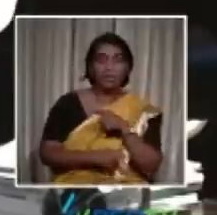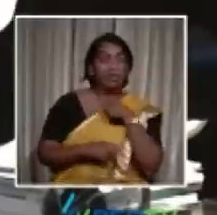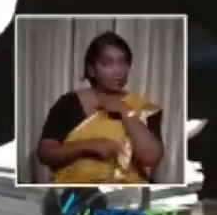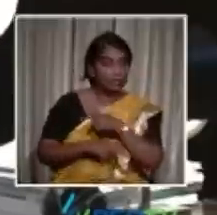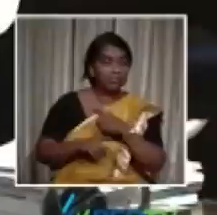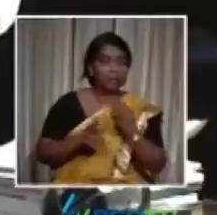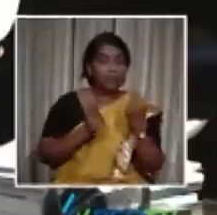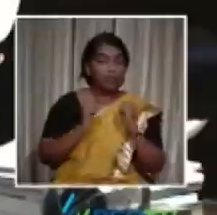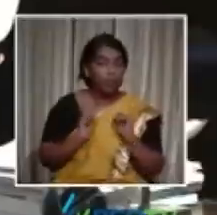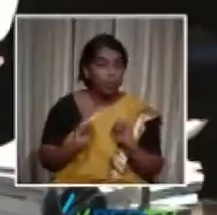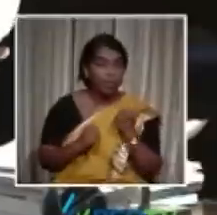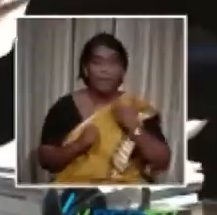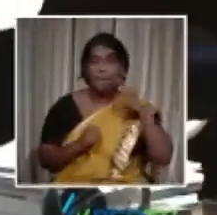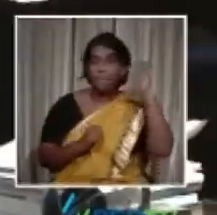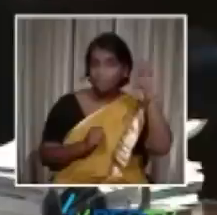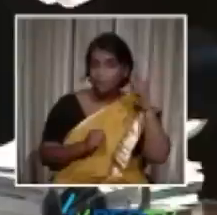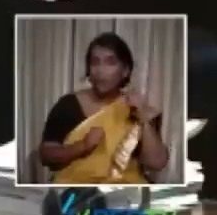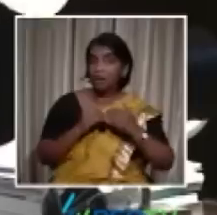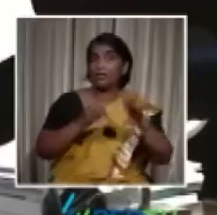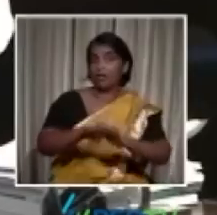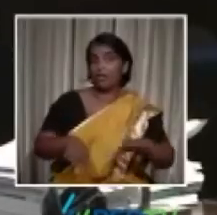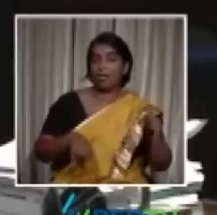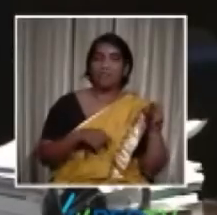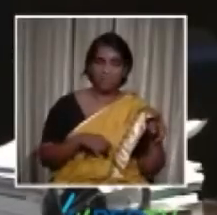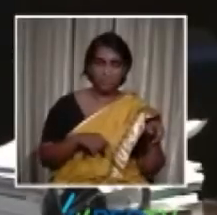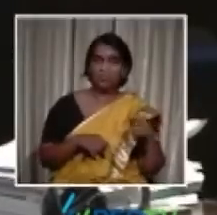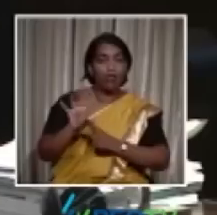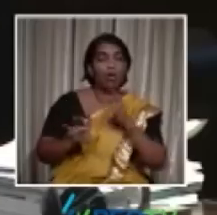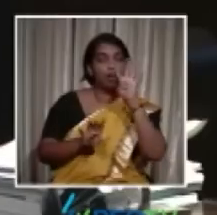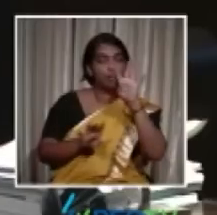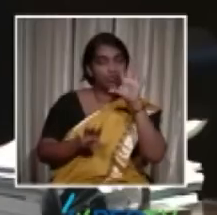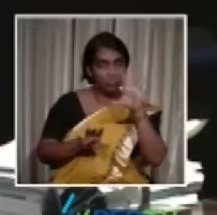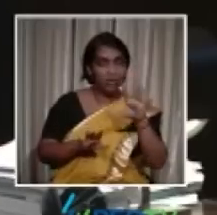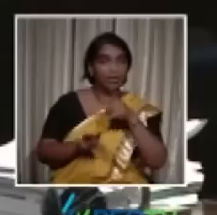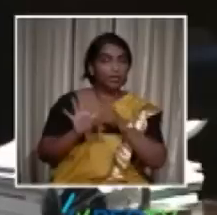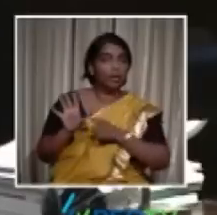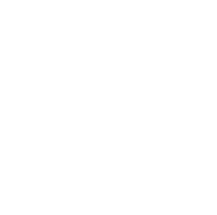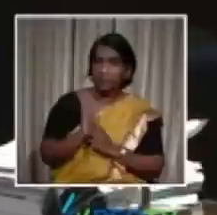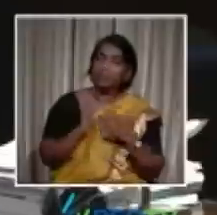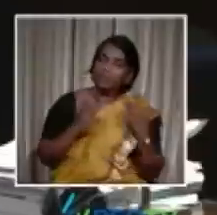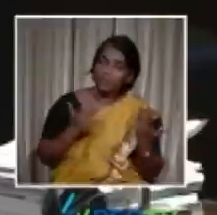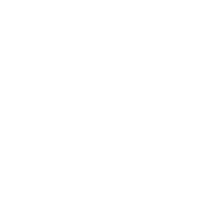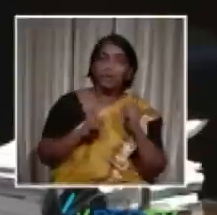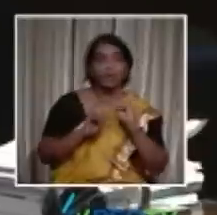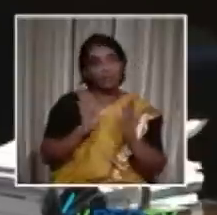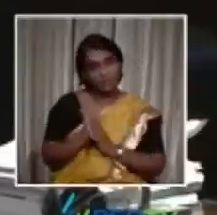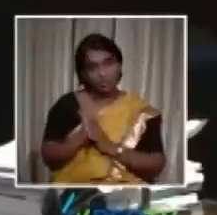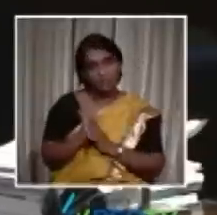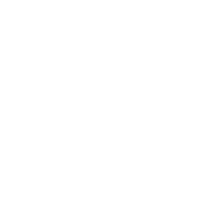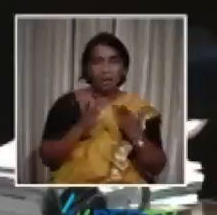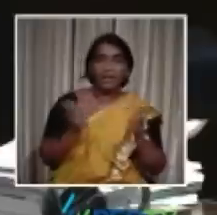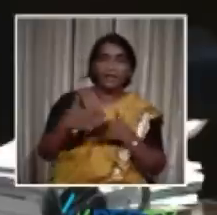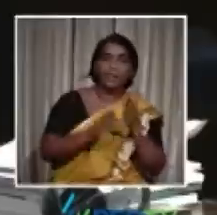ධර්ණ ප්‍රයත්නේ ප්‍රතිඵල ලැබෙන්නේ අනාගත දරුවන්ට කියනවා මම එතුමාට කියන්න කැමතියි මේ 45න් අවුරුදු 43ක් අගමැති එක්ක